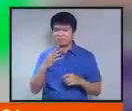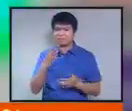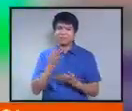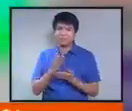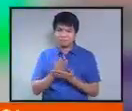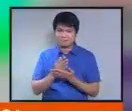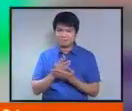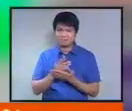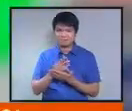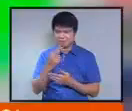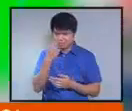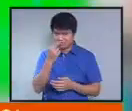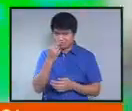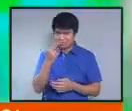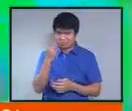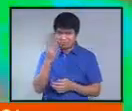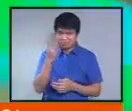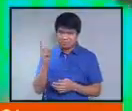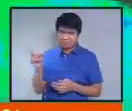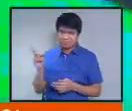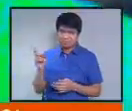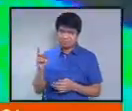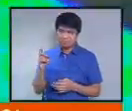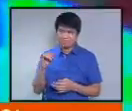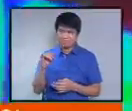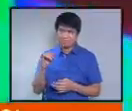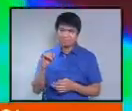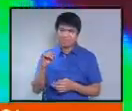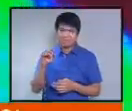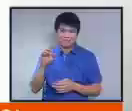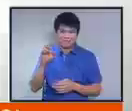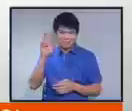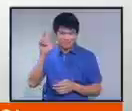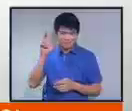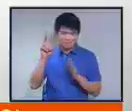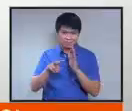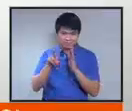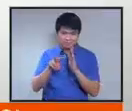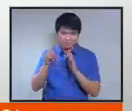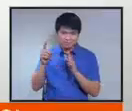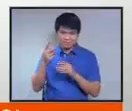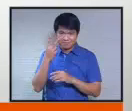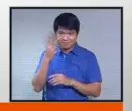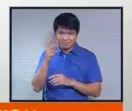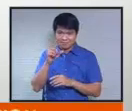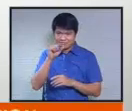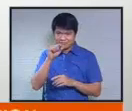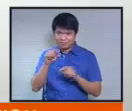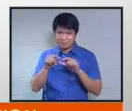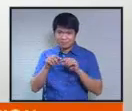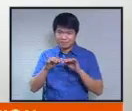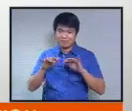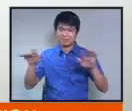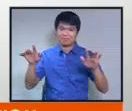biro pa ng ilan, kitang-kita raw sa thermal imaging camera. Nag-trending pa nga sa Twitter ang hashtag